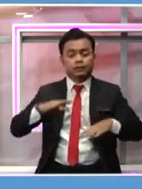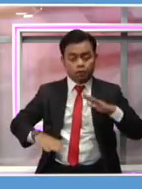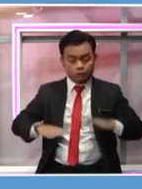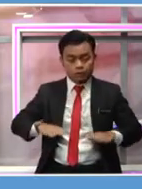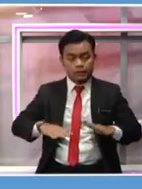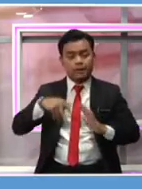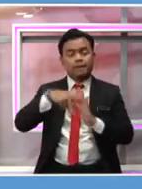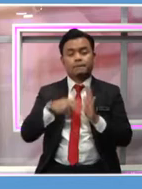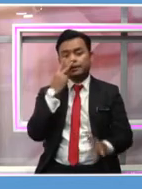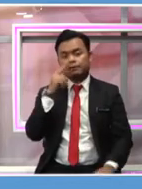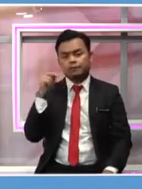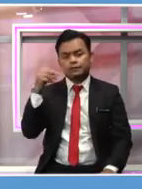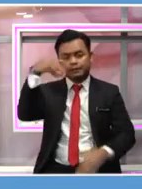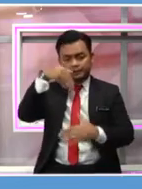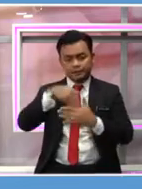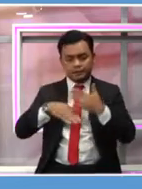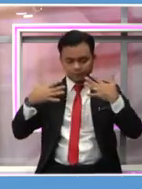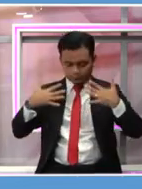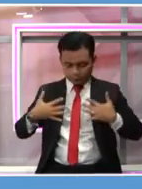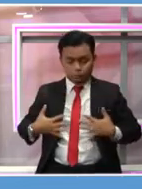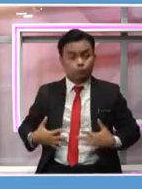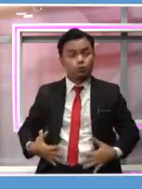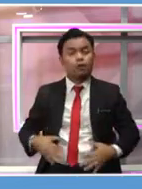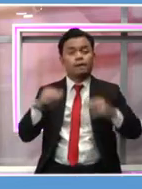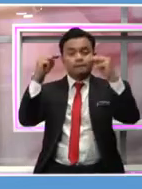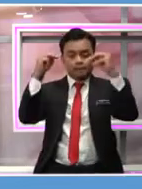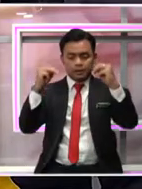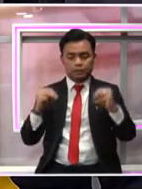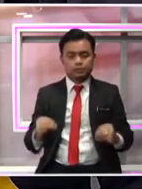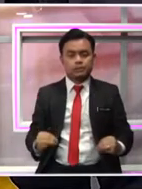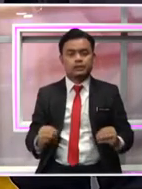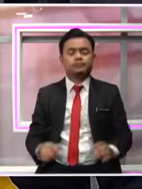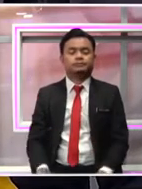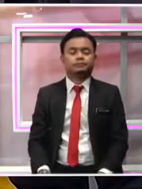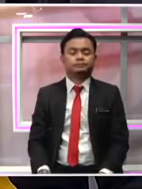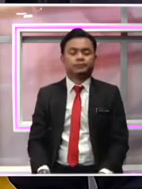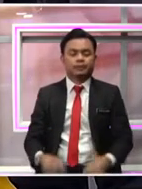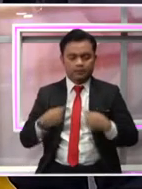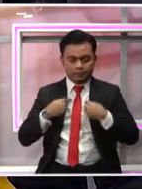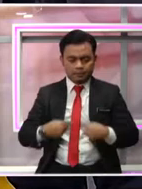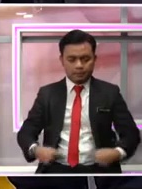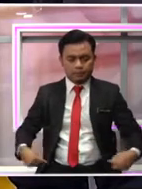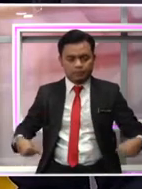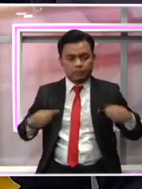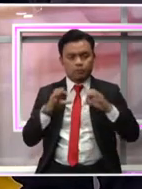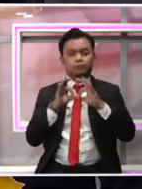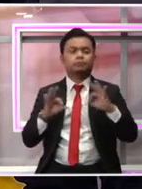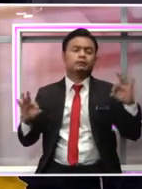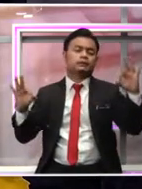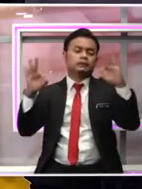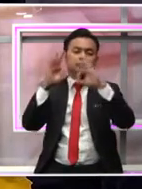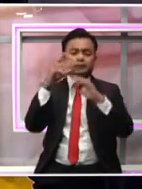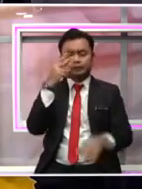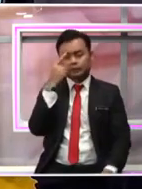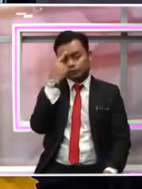tubuh manusia ini paru-paru anak paru-paru ini penting untuk kita bernafas pada setiap hari